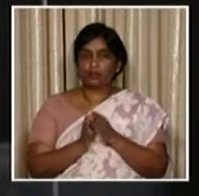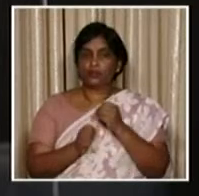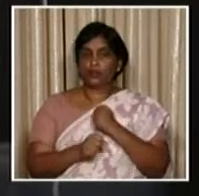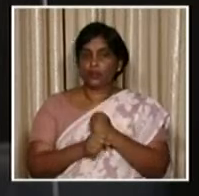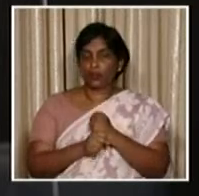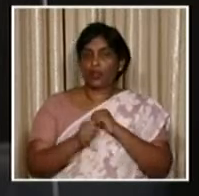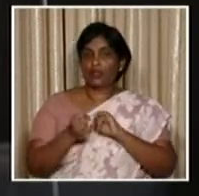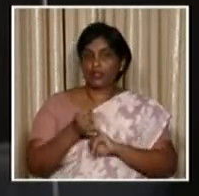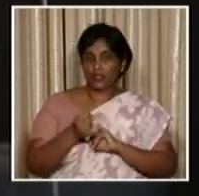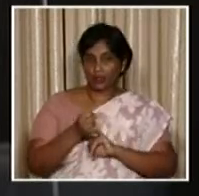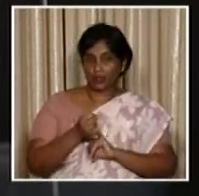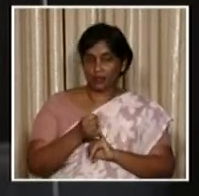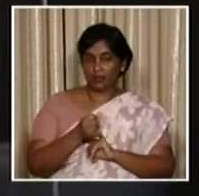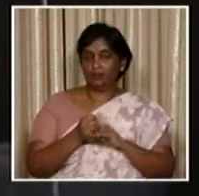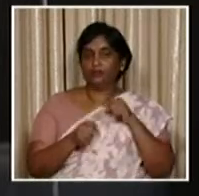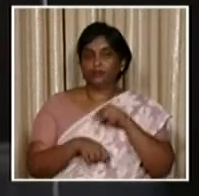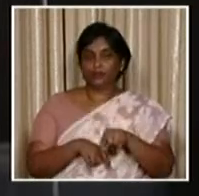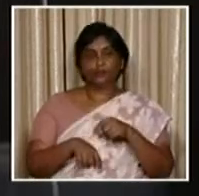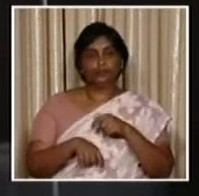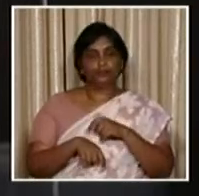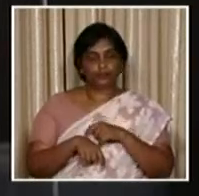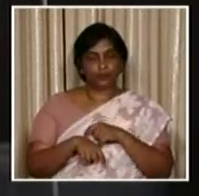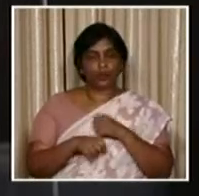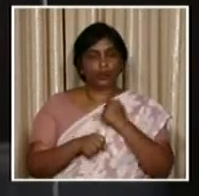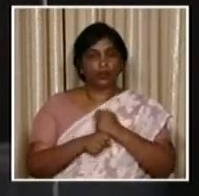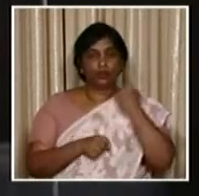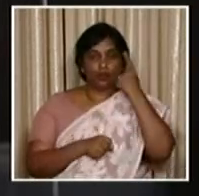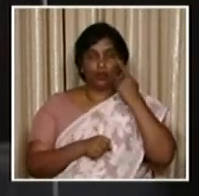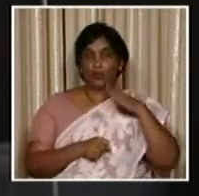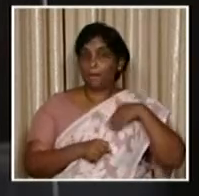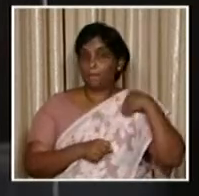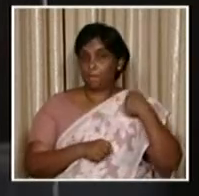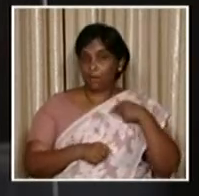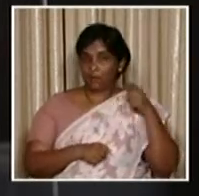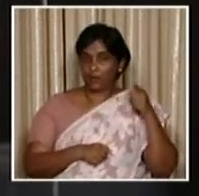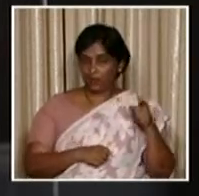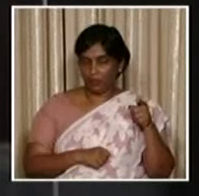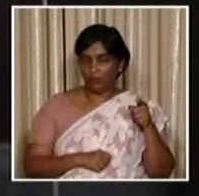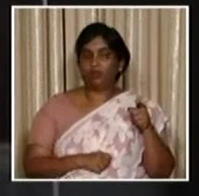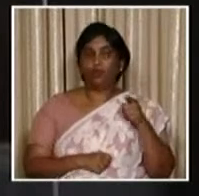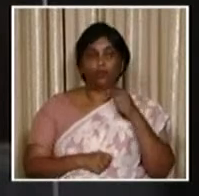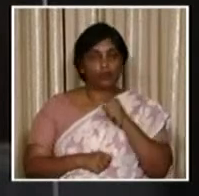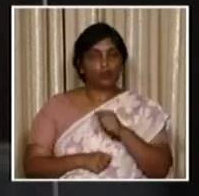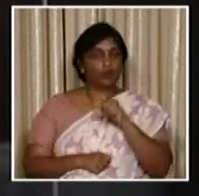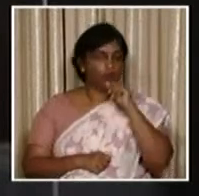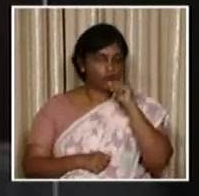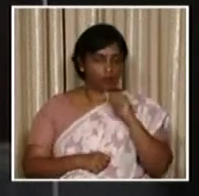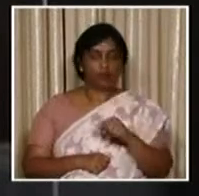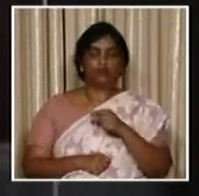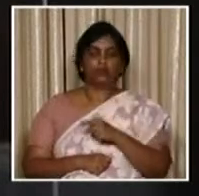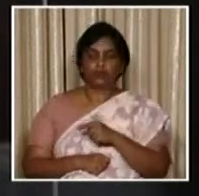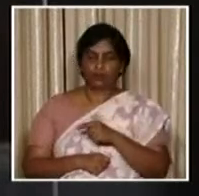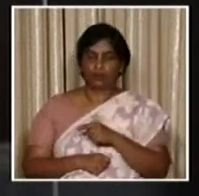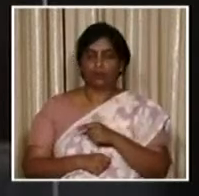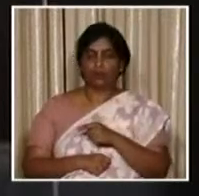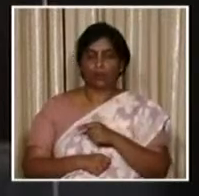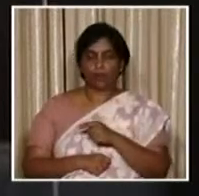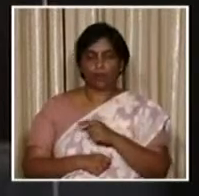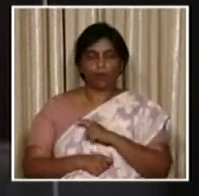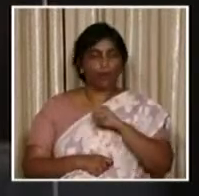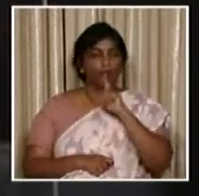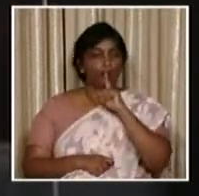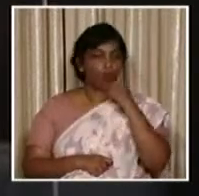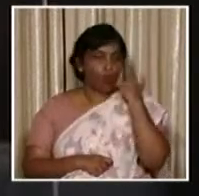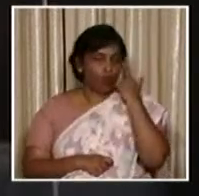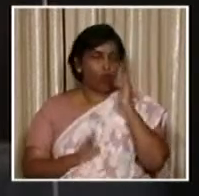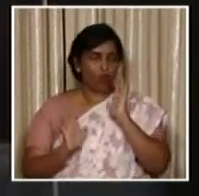Sale me avasthave rajya buddhiyanshe pradhaniya mewa gana aniwaryenma megolonta danuwak tiyenna